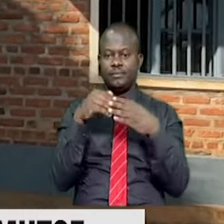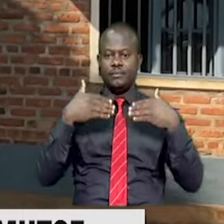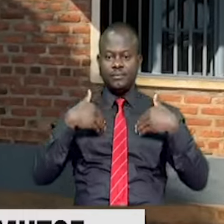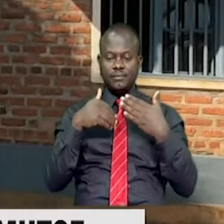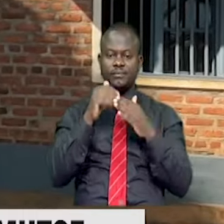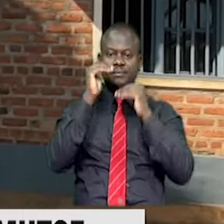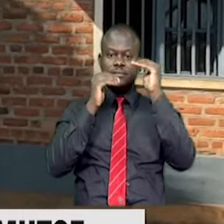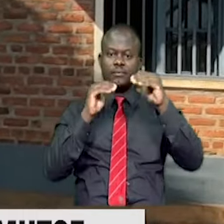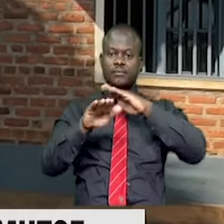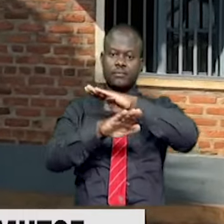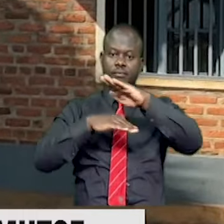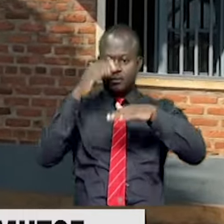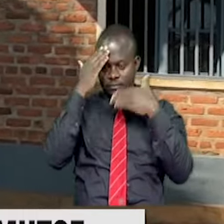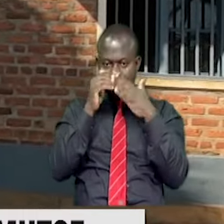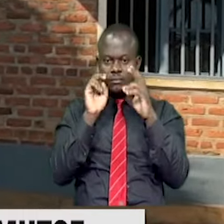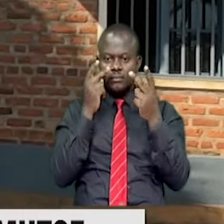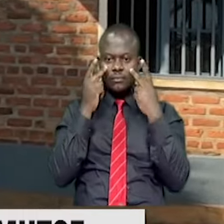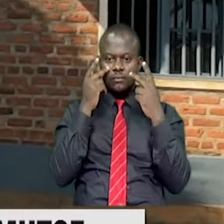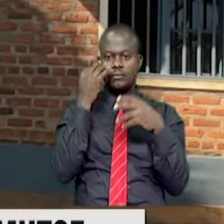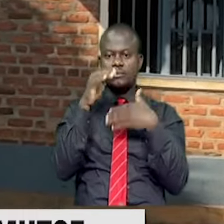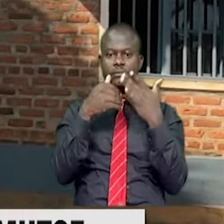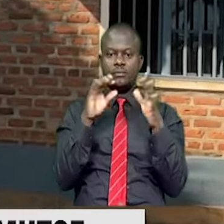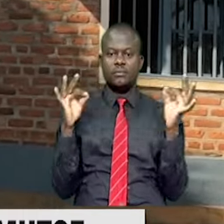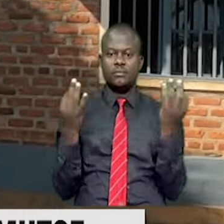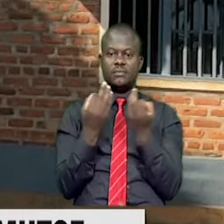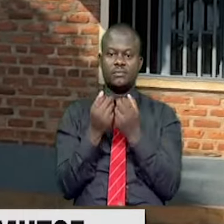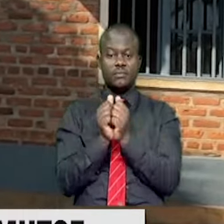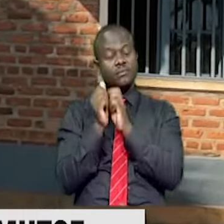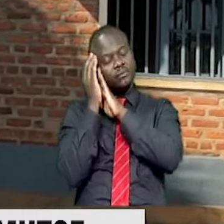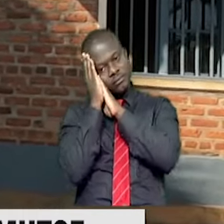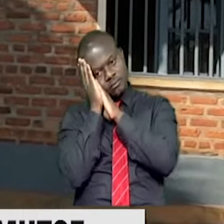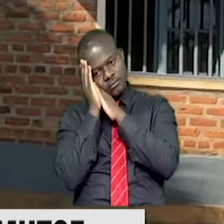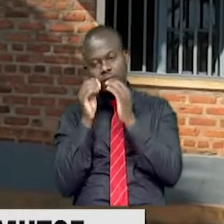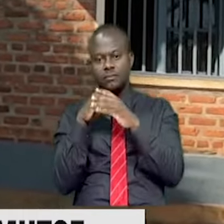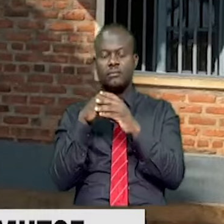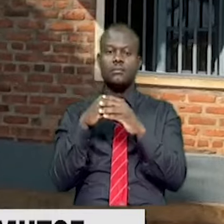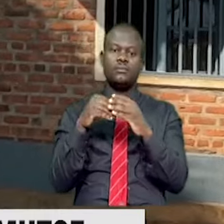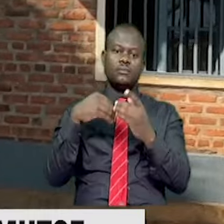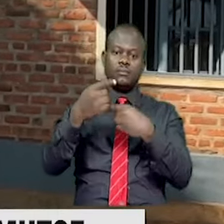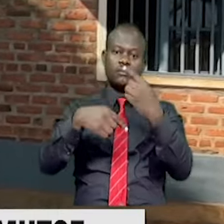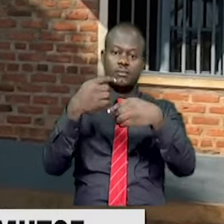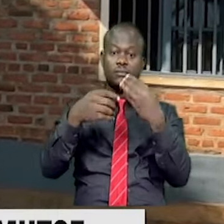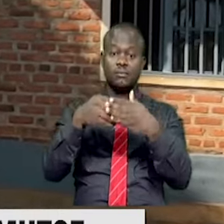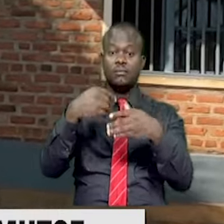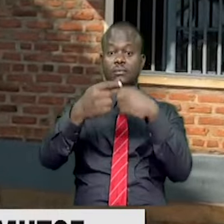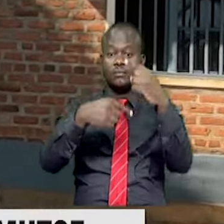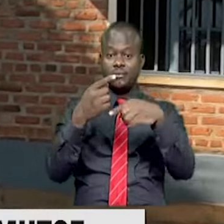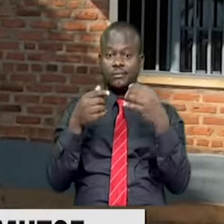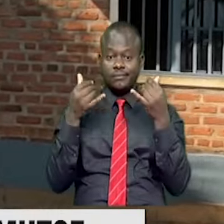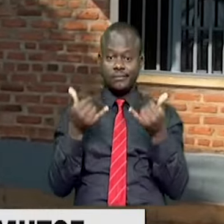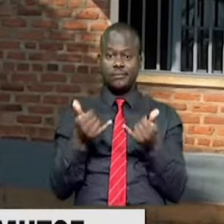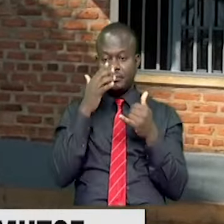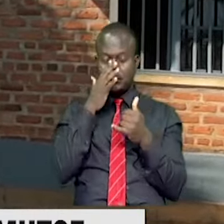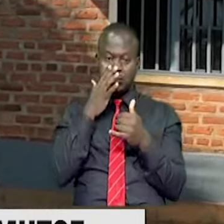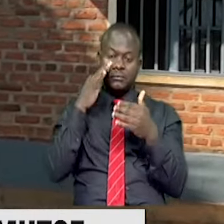n'inzego z'ibanze kugira ngo turebe ko imiryango yose iraramo inzitiramibu. Ni ugukomeza rero urugamba ruracyakomeje kugeza